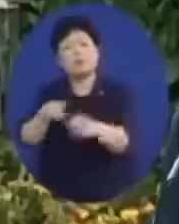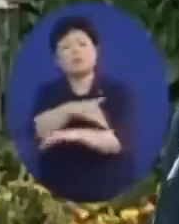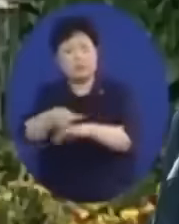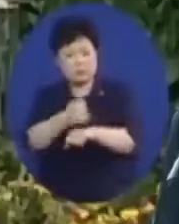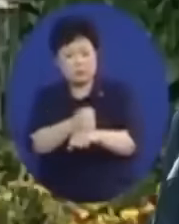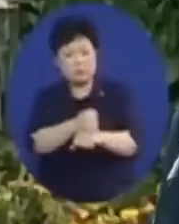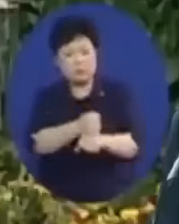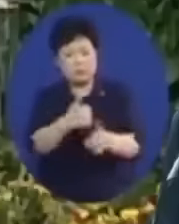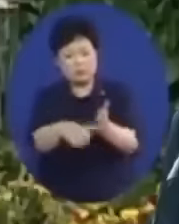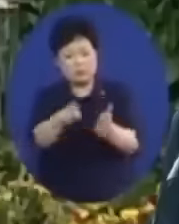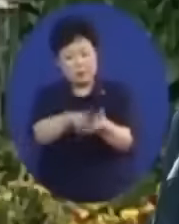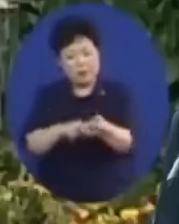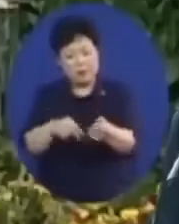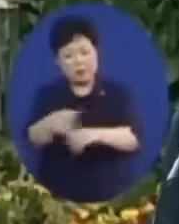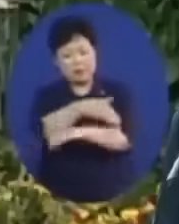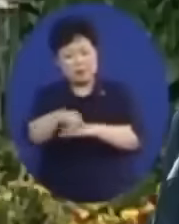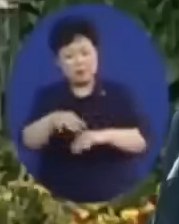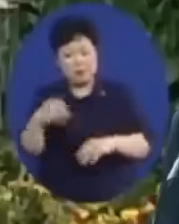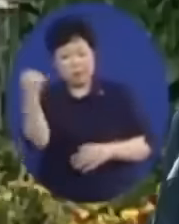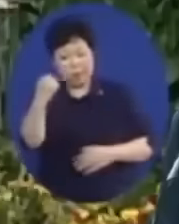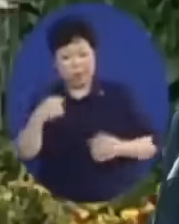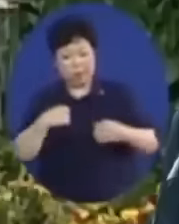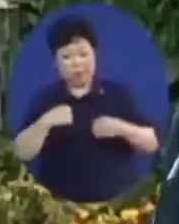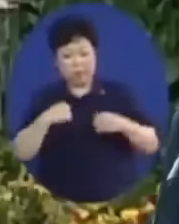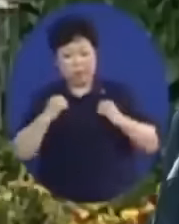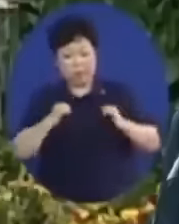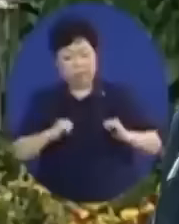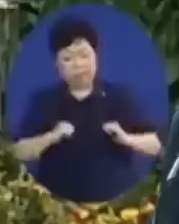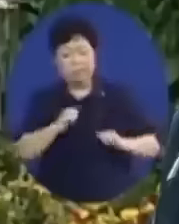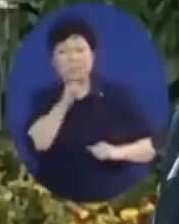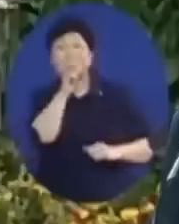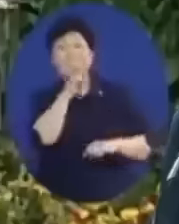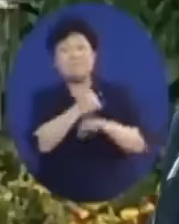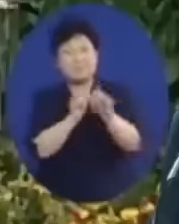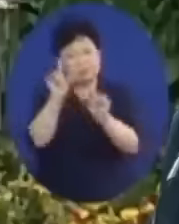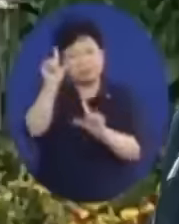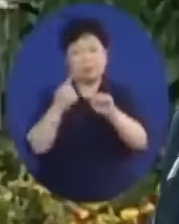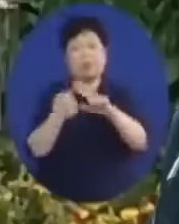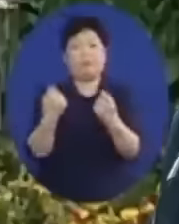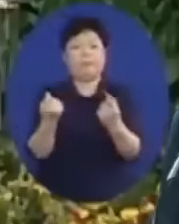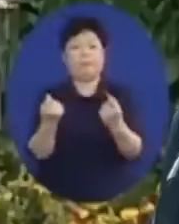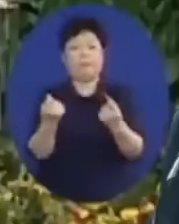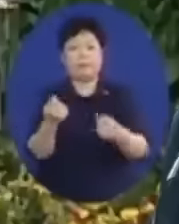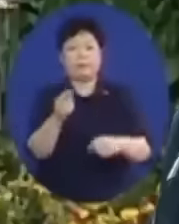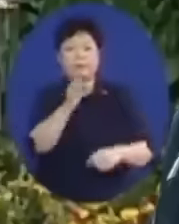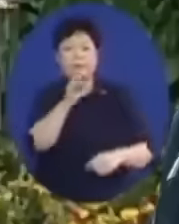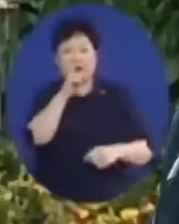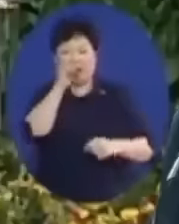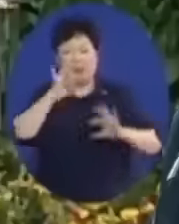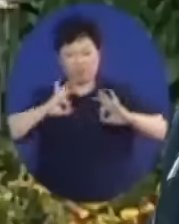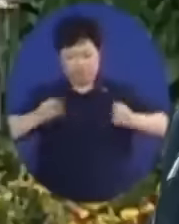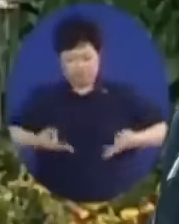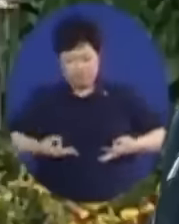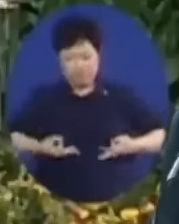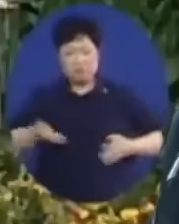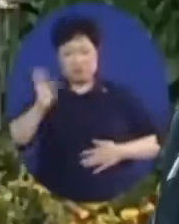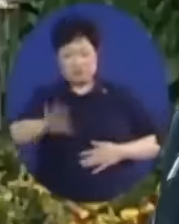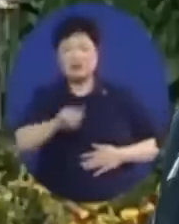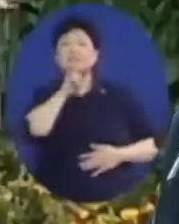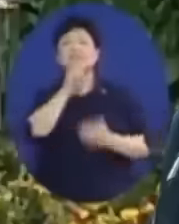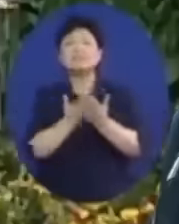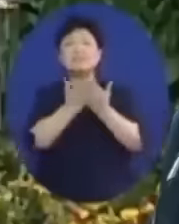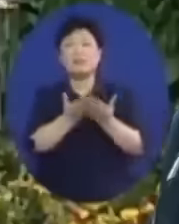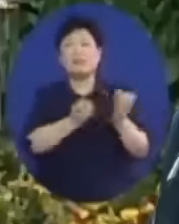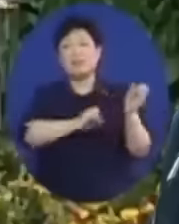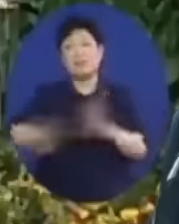그가 물건을 팔러 다닐 때에는 남루한 옷차림이 영남 없이 거지였습니다. 그는 거부가 되었지만 그러지 생활을